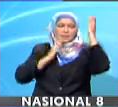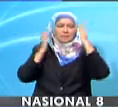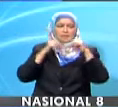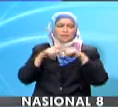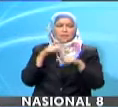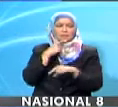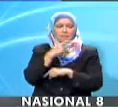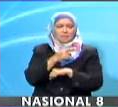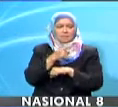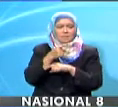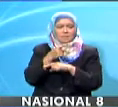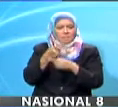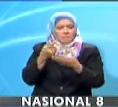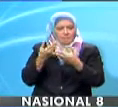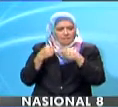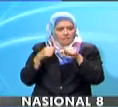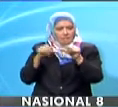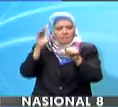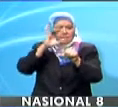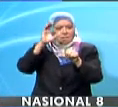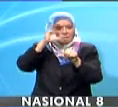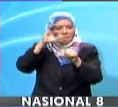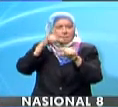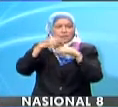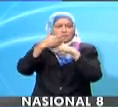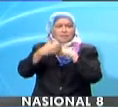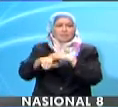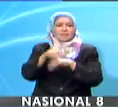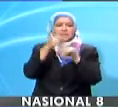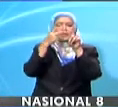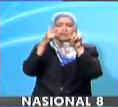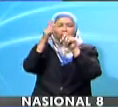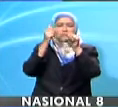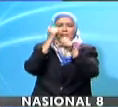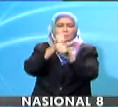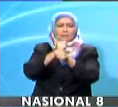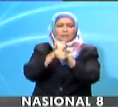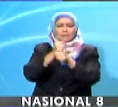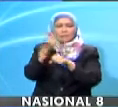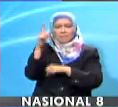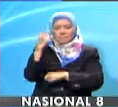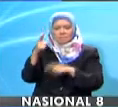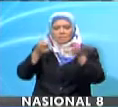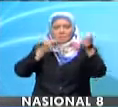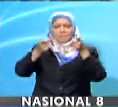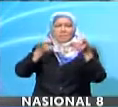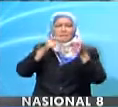tahun, masih perlu mencari rentak selepas 17 tahun Liverpool dikendalikan oleh Steven Gerrard.